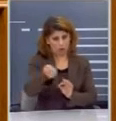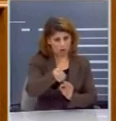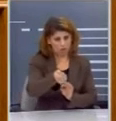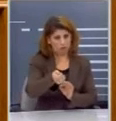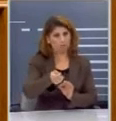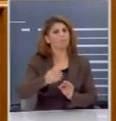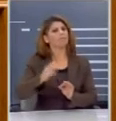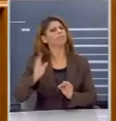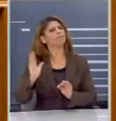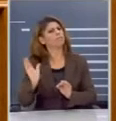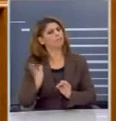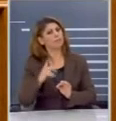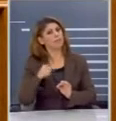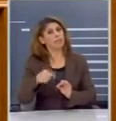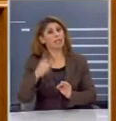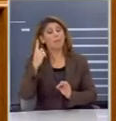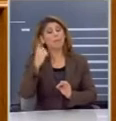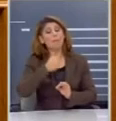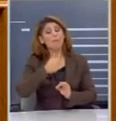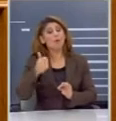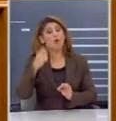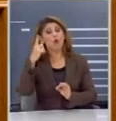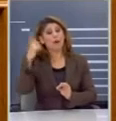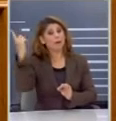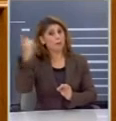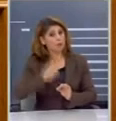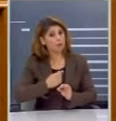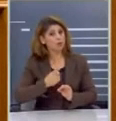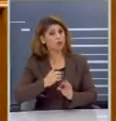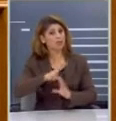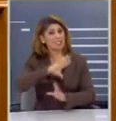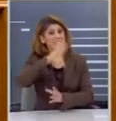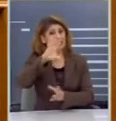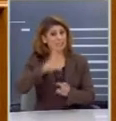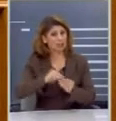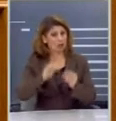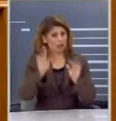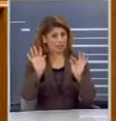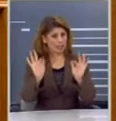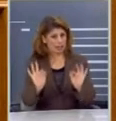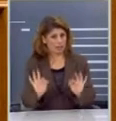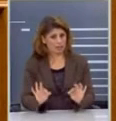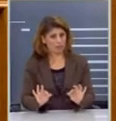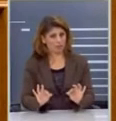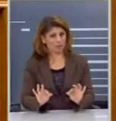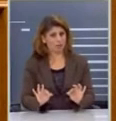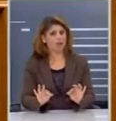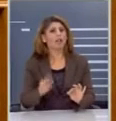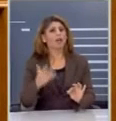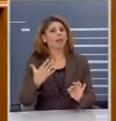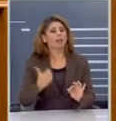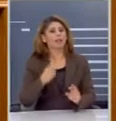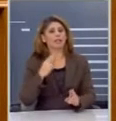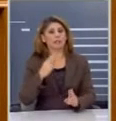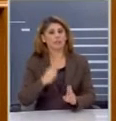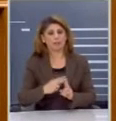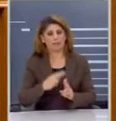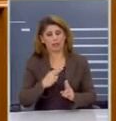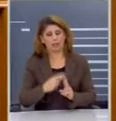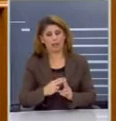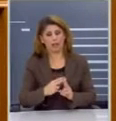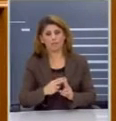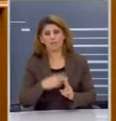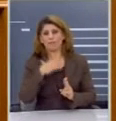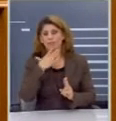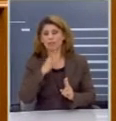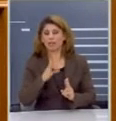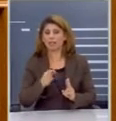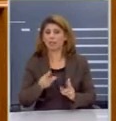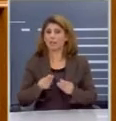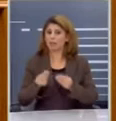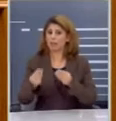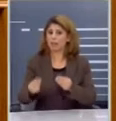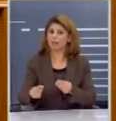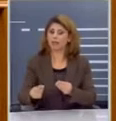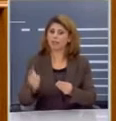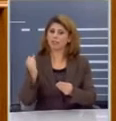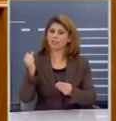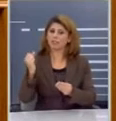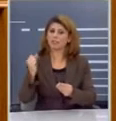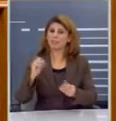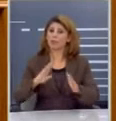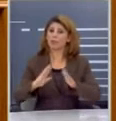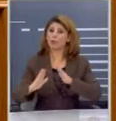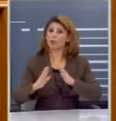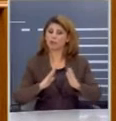παρόλο αποτελούν μόνο ένα μέρος της συνολικής ρύθμισης, είναι σημαντικά διότι παρέχουν ισχυρή